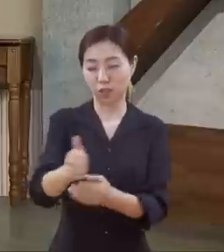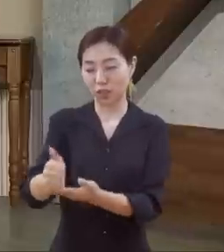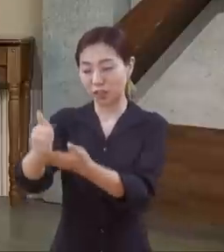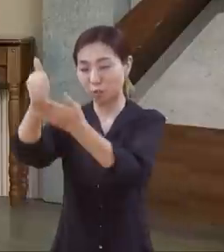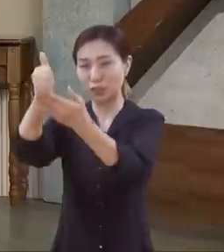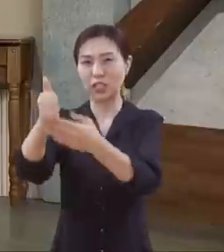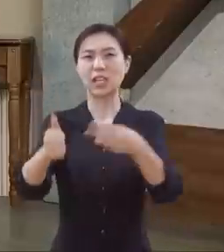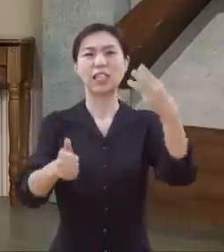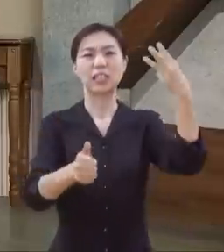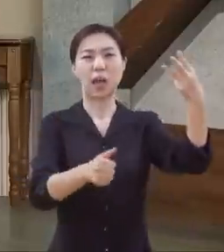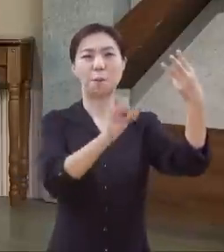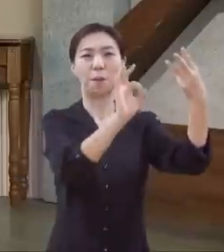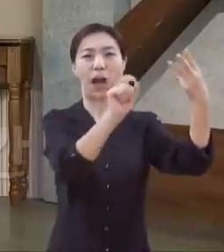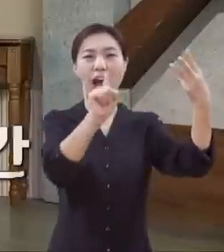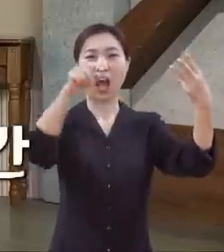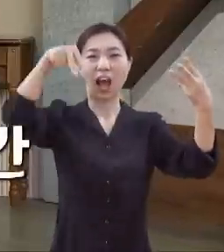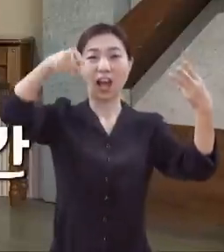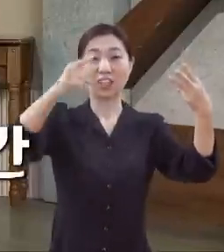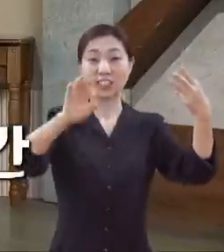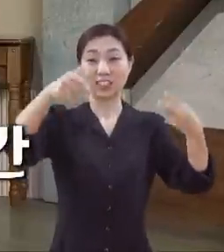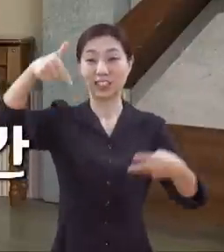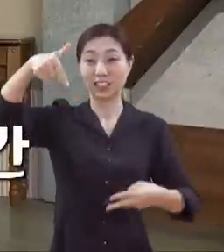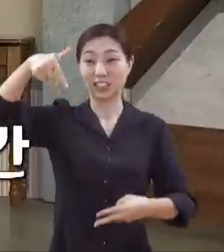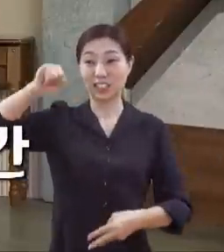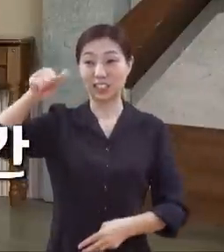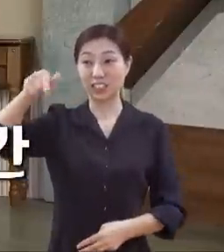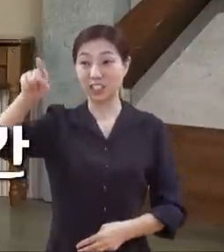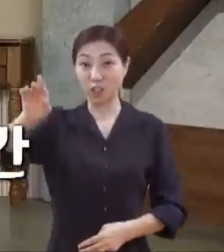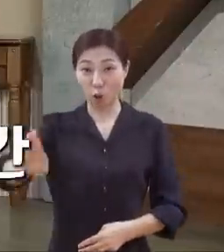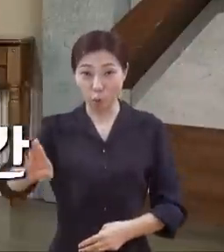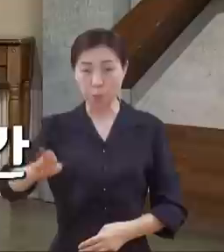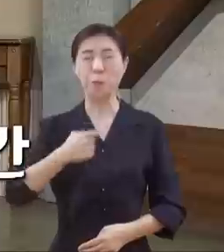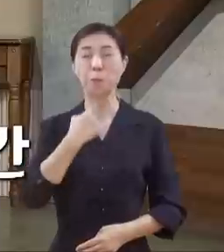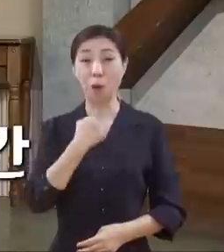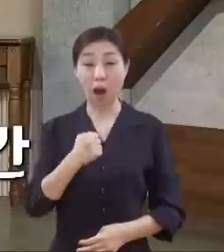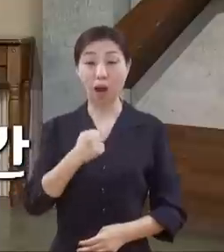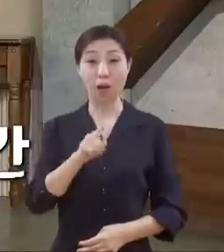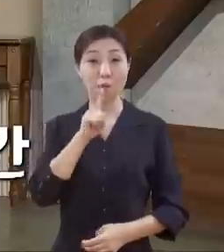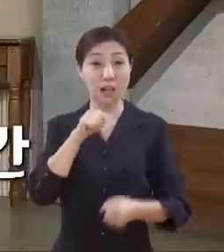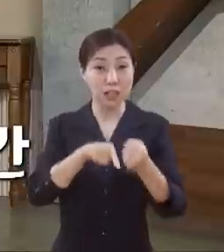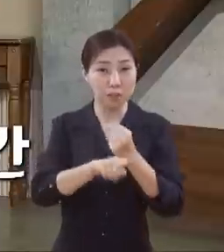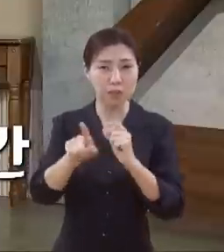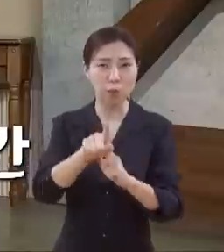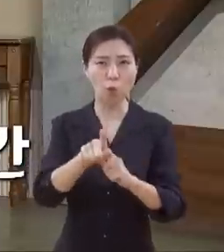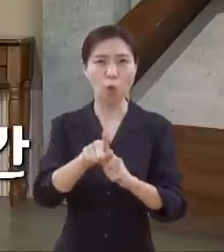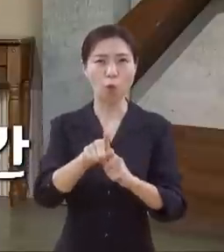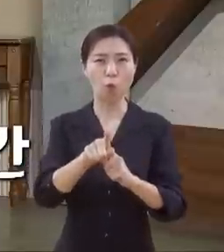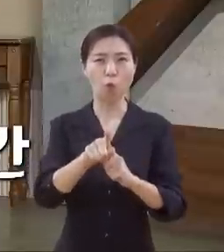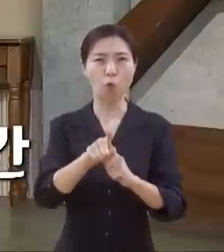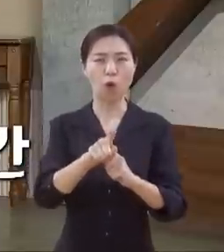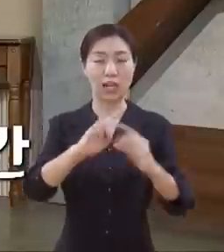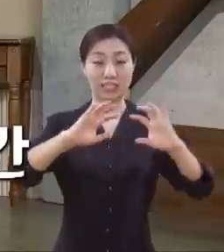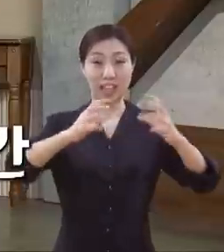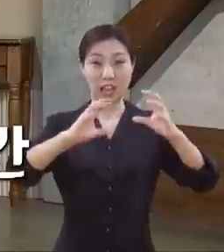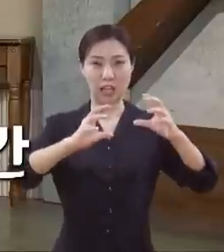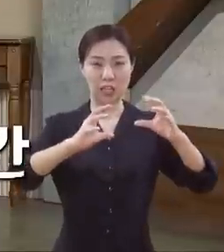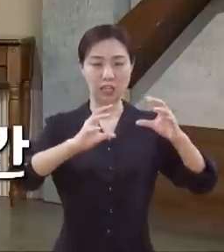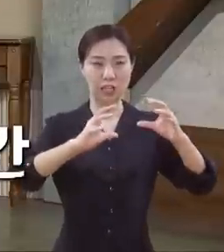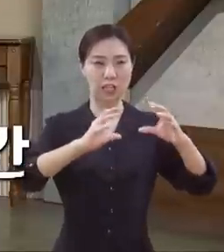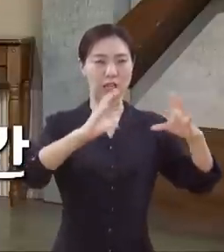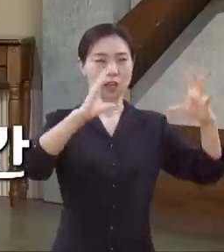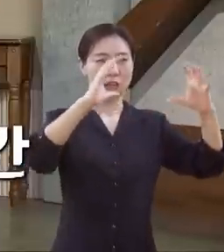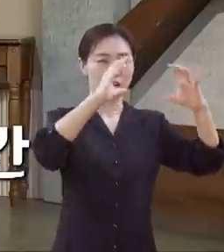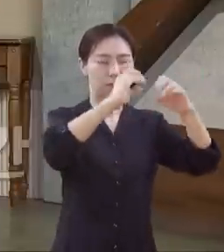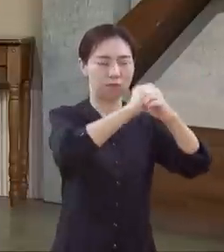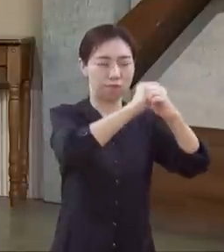때 삼아승 직업이 우주가 세 번 생겼다가 우주가 세 번 사라질 동안에